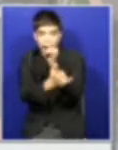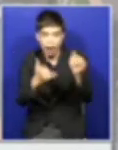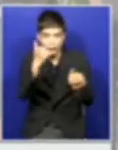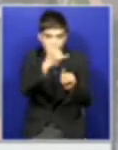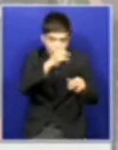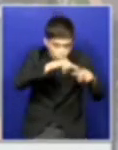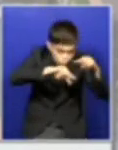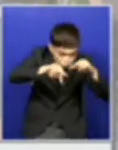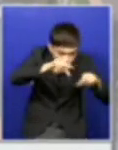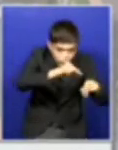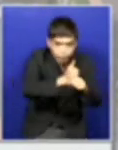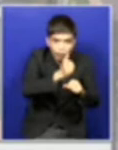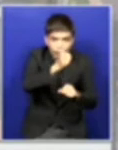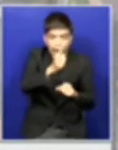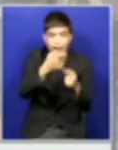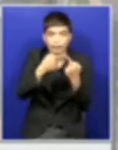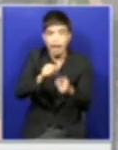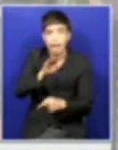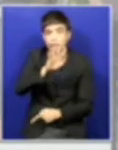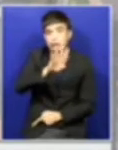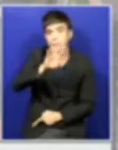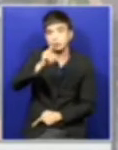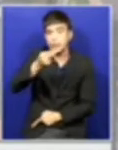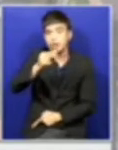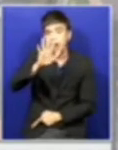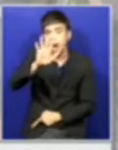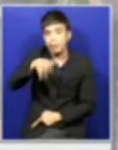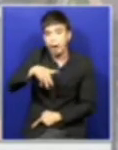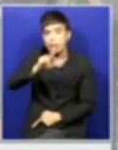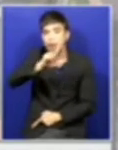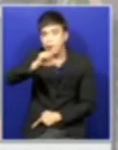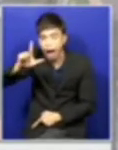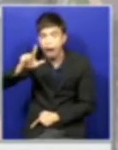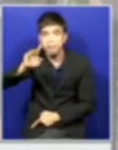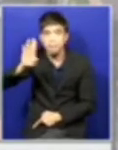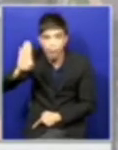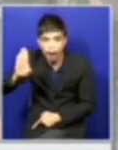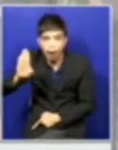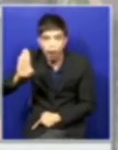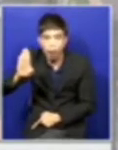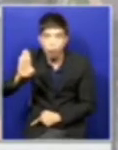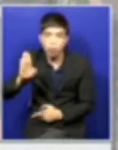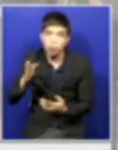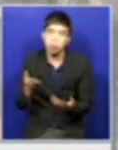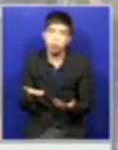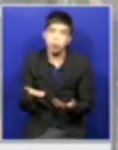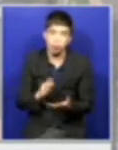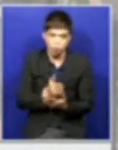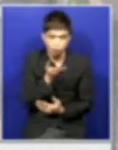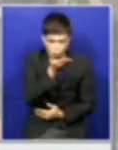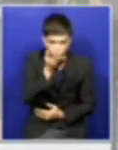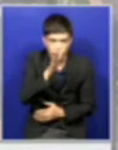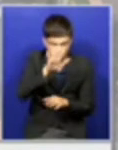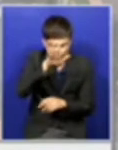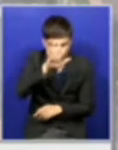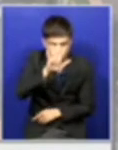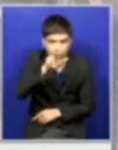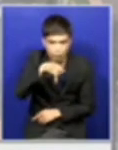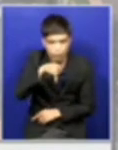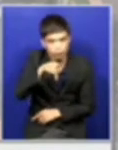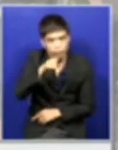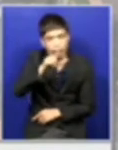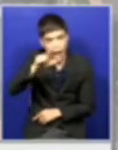ป 45,000 ล้านบาทผมขอบอกว่าขอสัก 5,000 ได้ไหมครับ